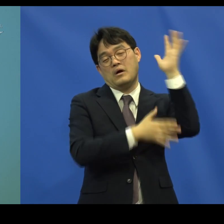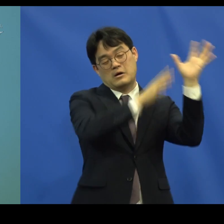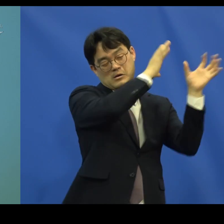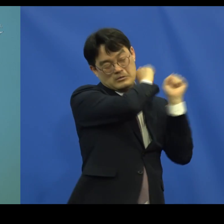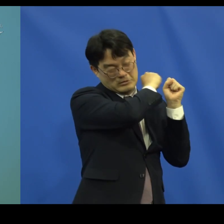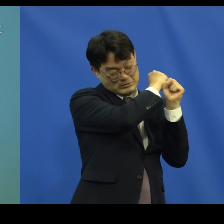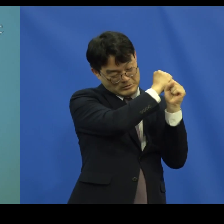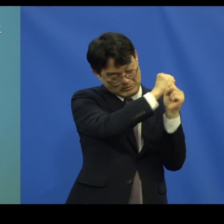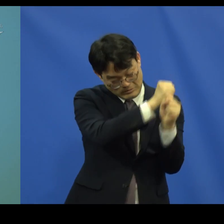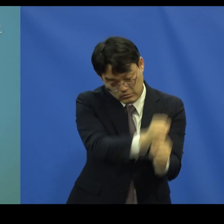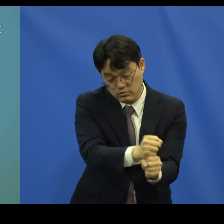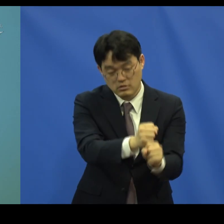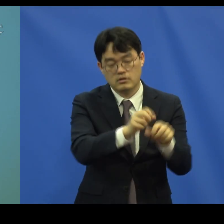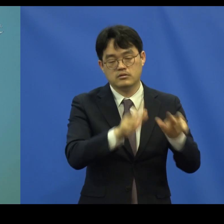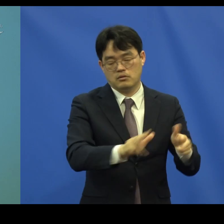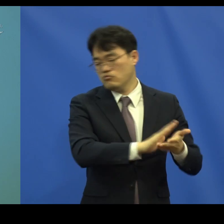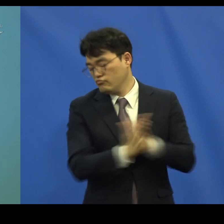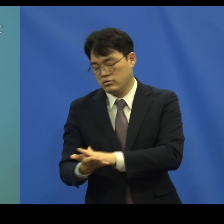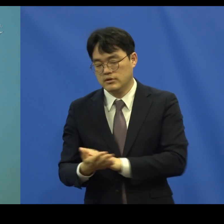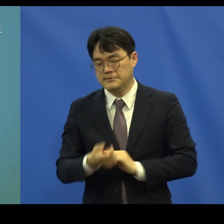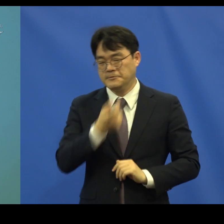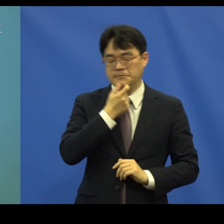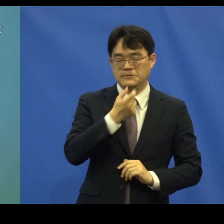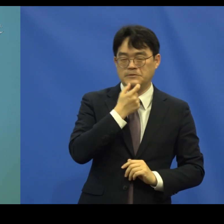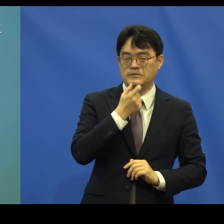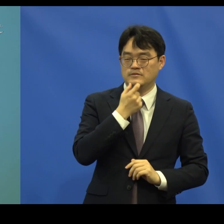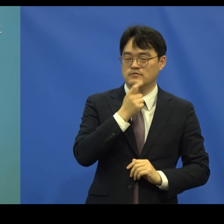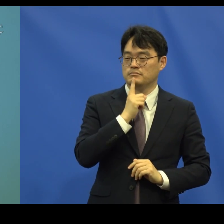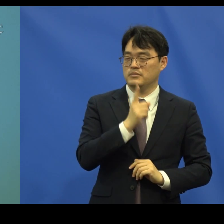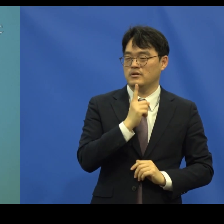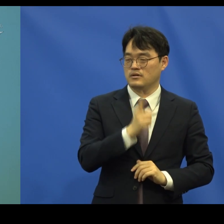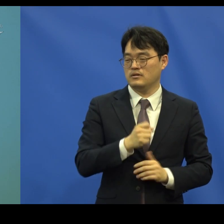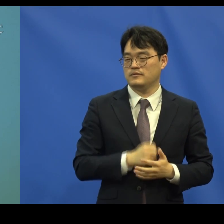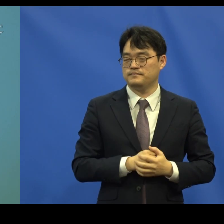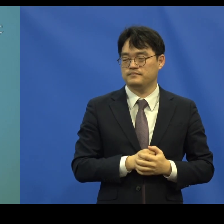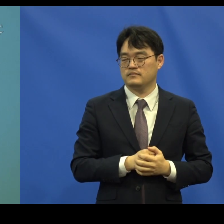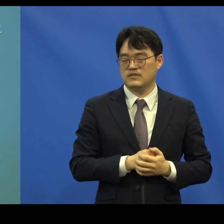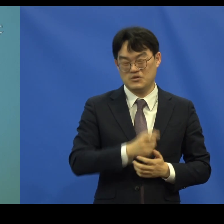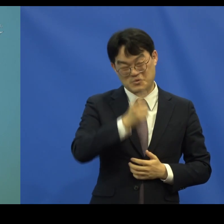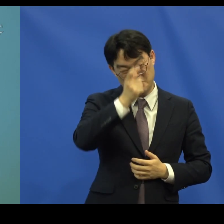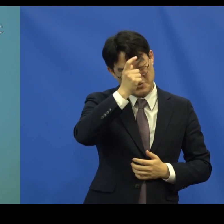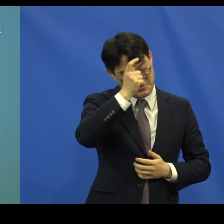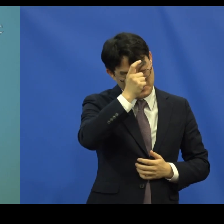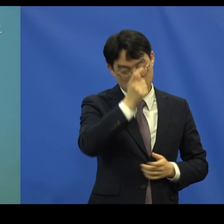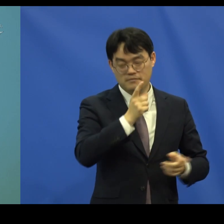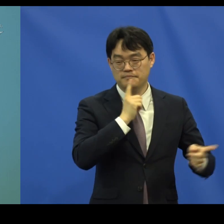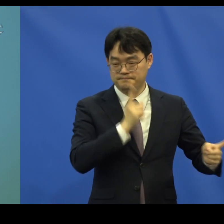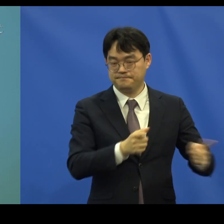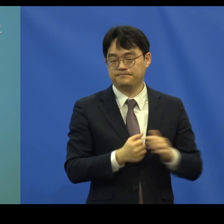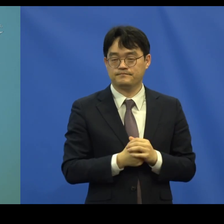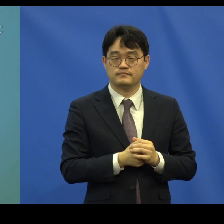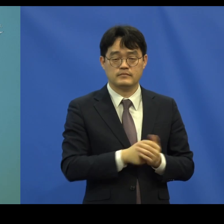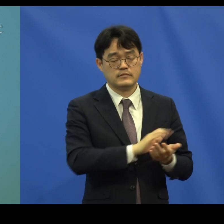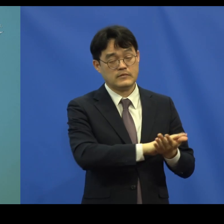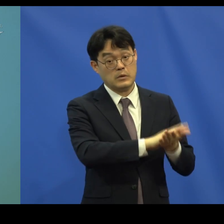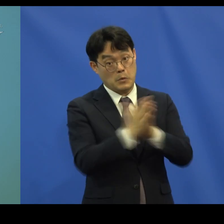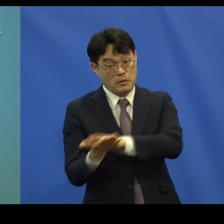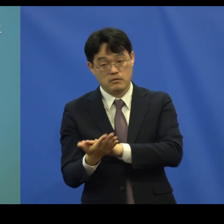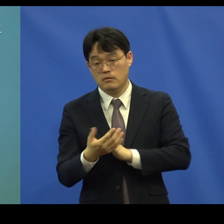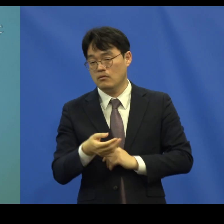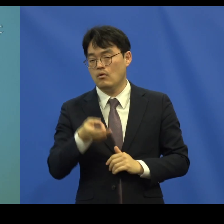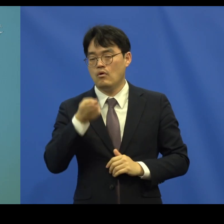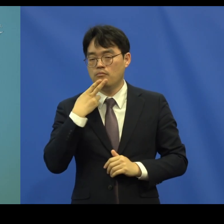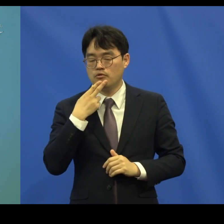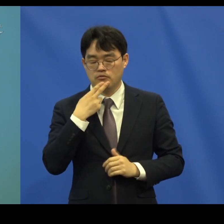아무것도 바꿀 수 없다. 죽어가는 교회는 쓸데없는 것을 붙들고 고집을 피우죠. 그리고 변화를 추구해야 되는데